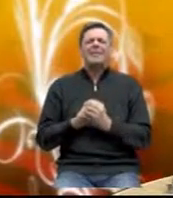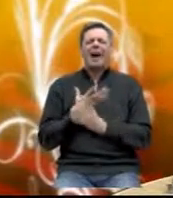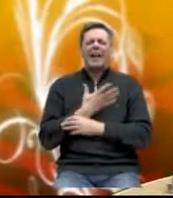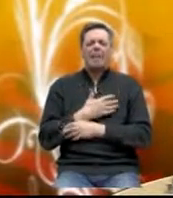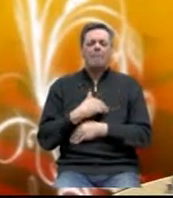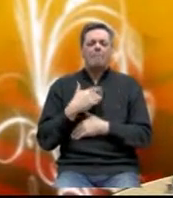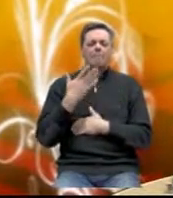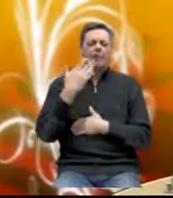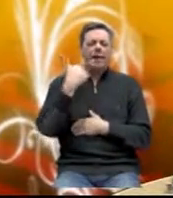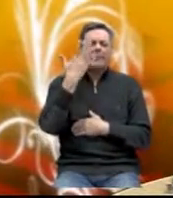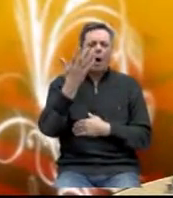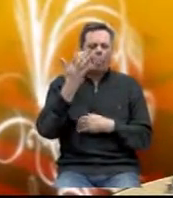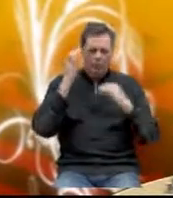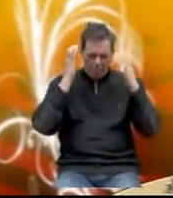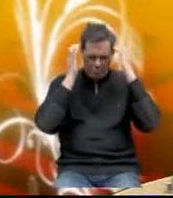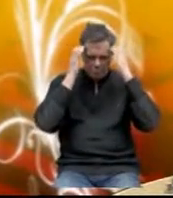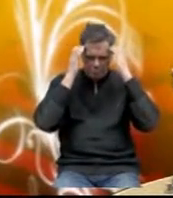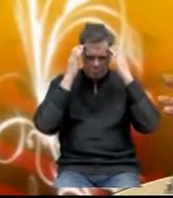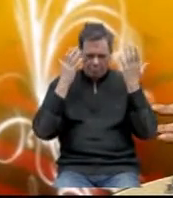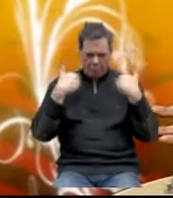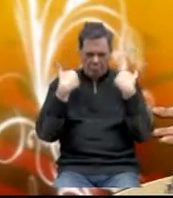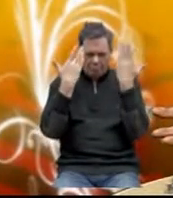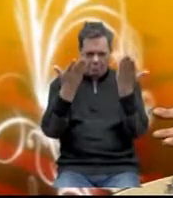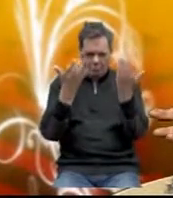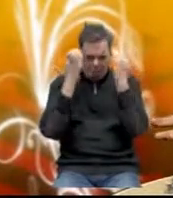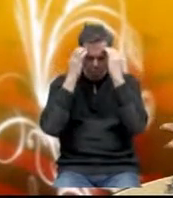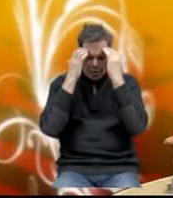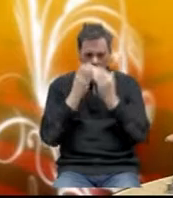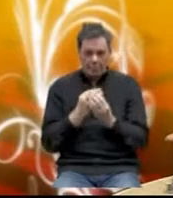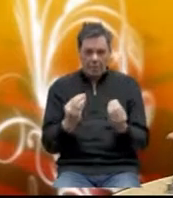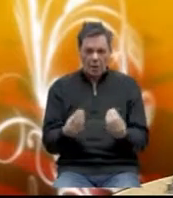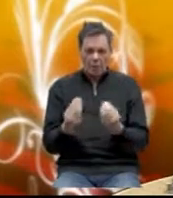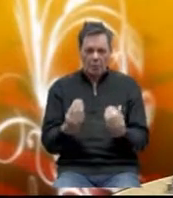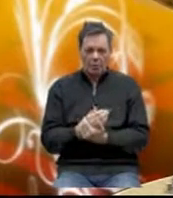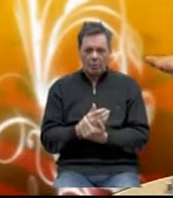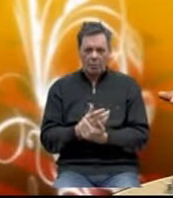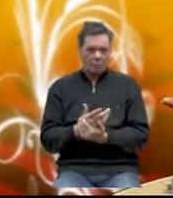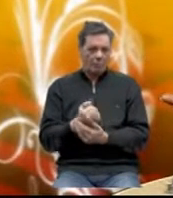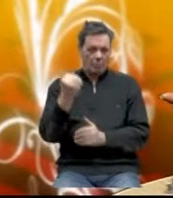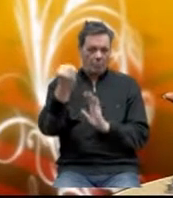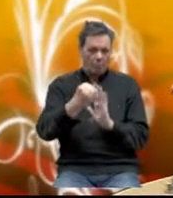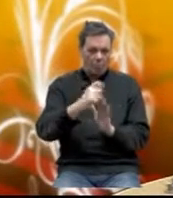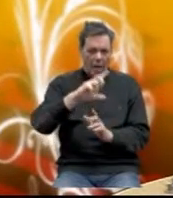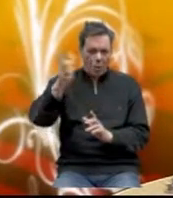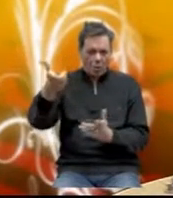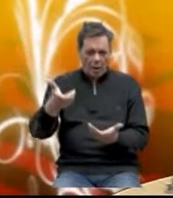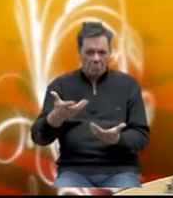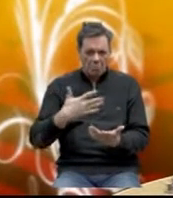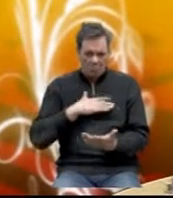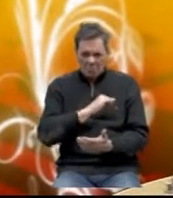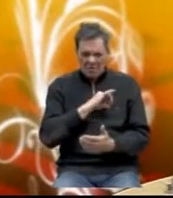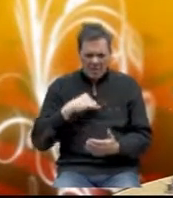dao mu je mentalnu mapu, mozak. Tako je. Za šta? Da ubija druge? Da ubija